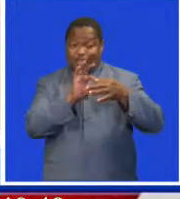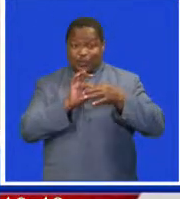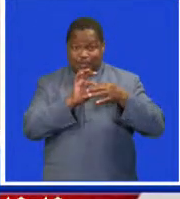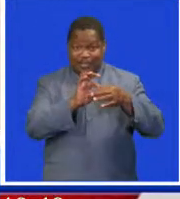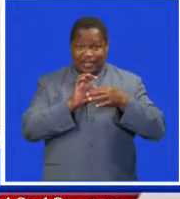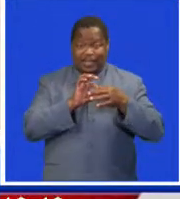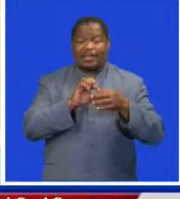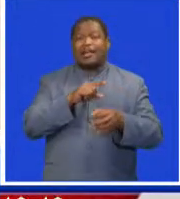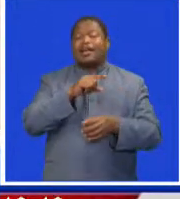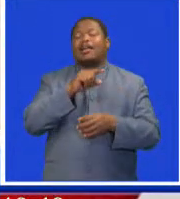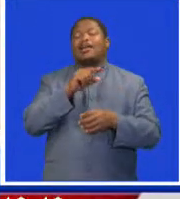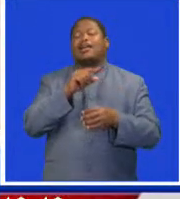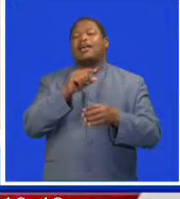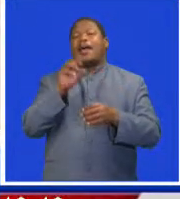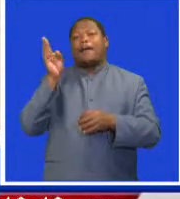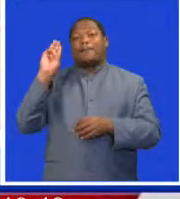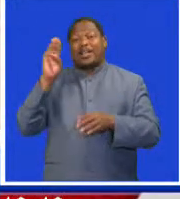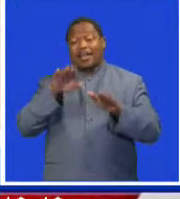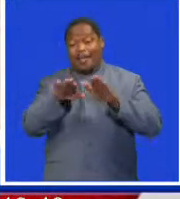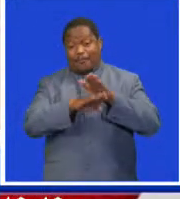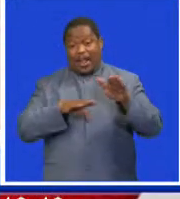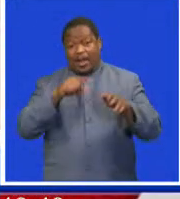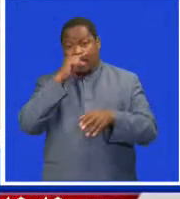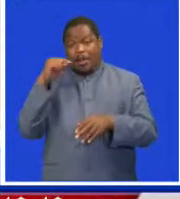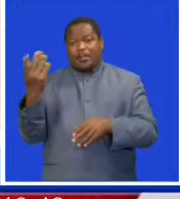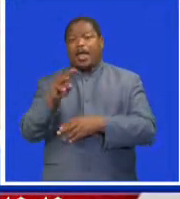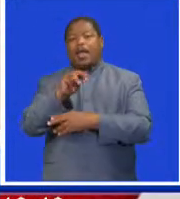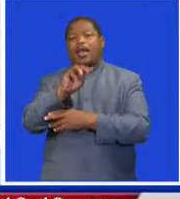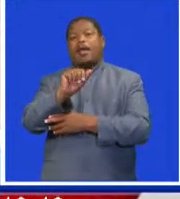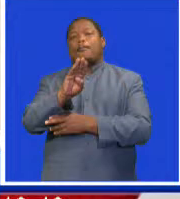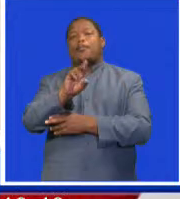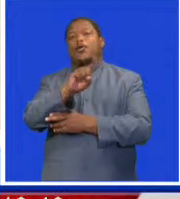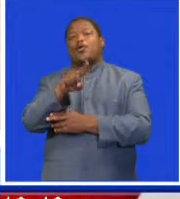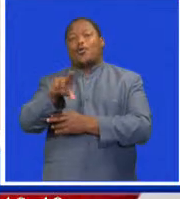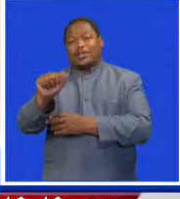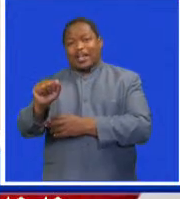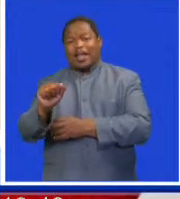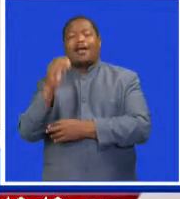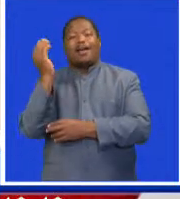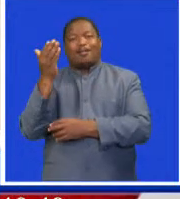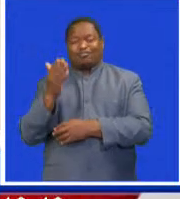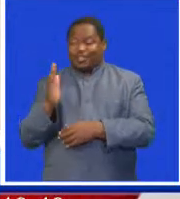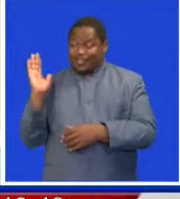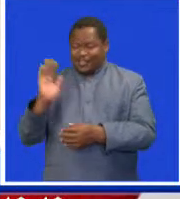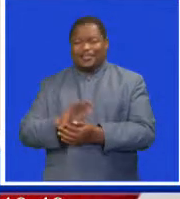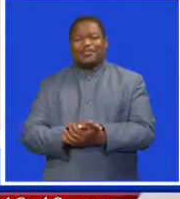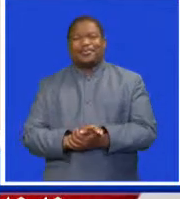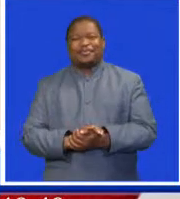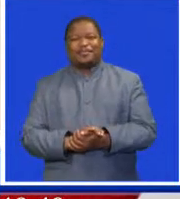ke siya kujabulela kakhulu si business sector